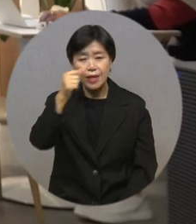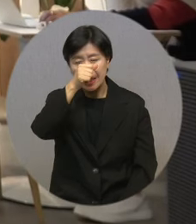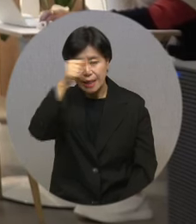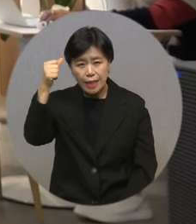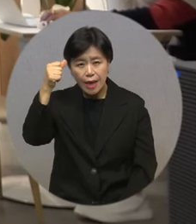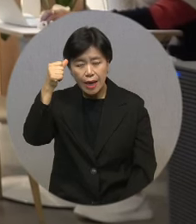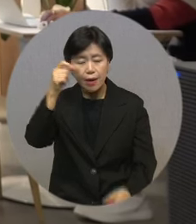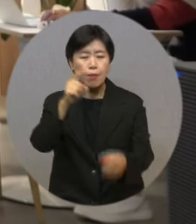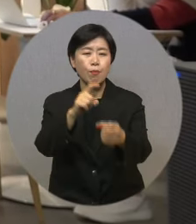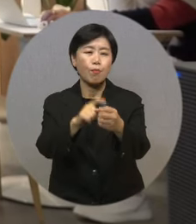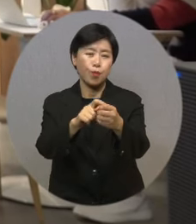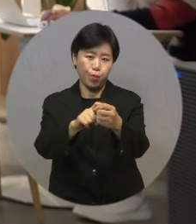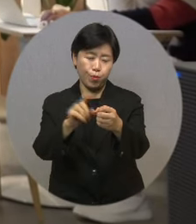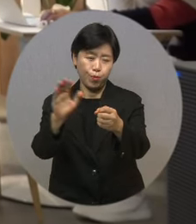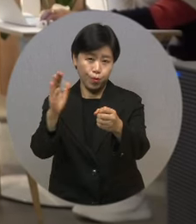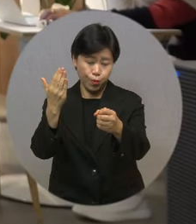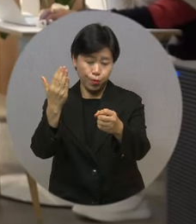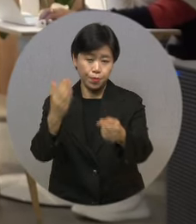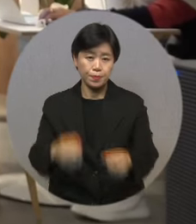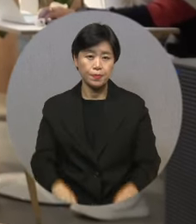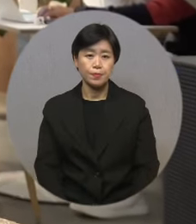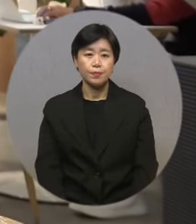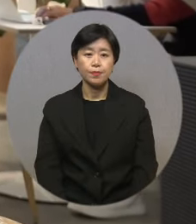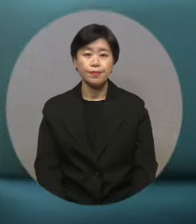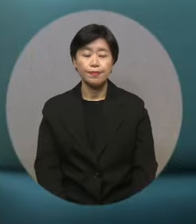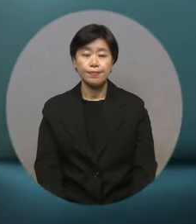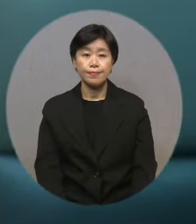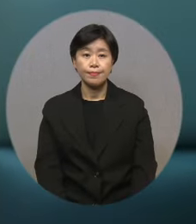꿈이자 목표인 것 같아요.